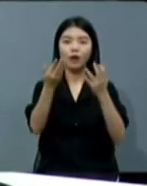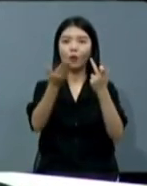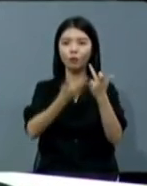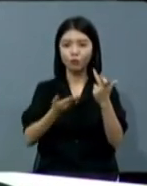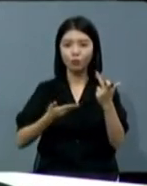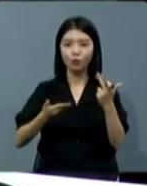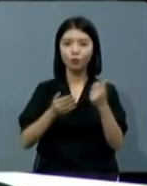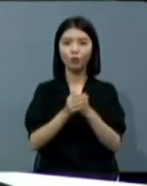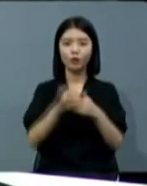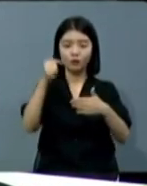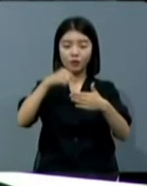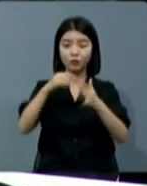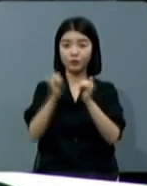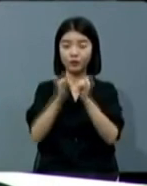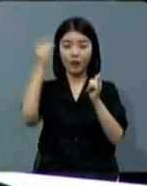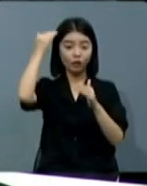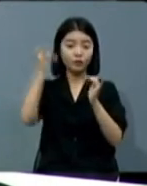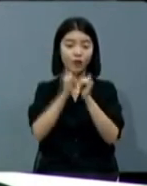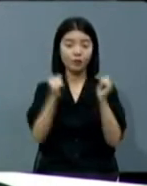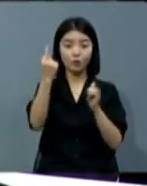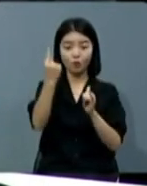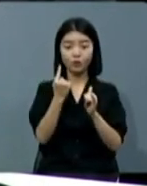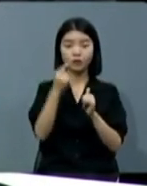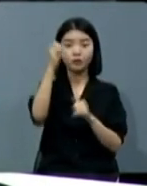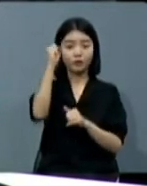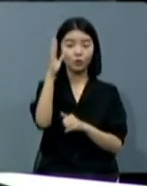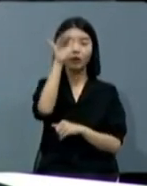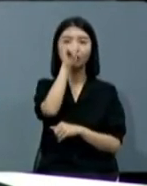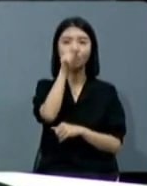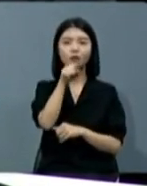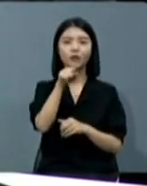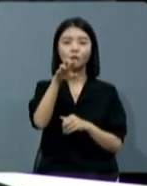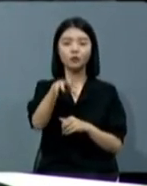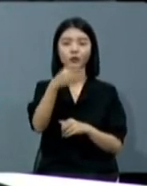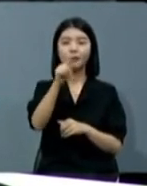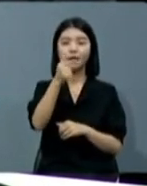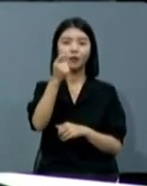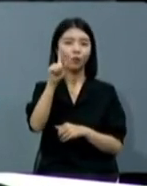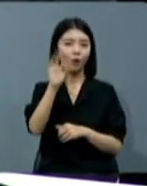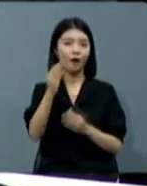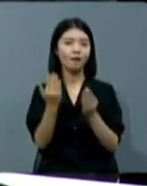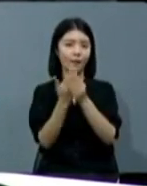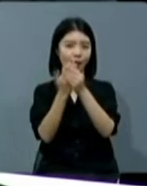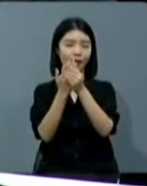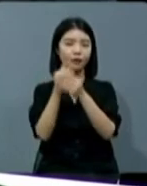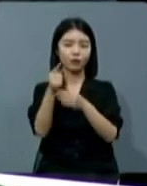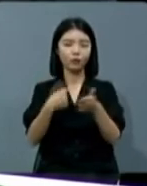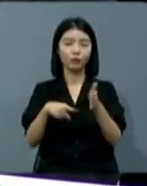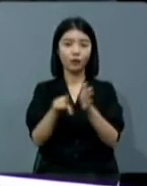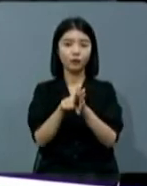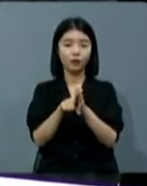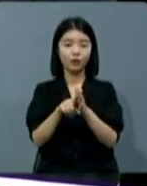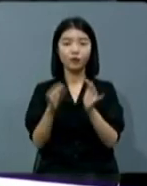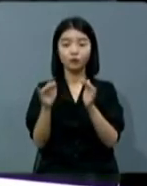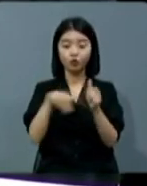정선에 내국인들 출입하는 카지노가 있지 않습니까? 예. 그거는 이제 탄광 지역 이 개발. 그렇습니다. 그걸 위해서 예.